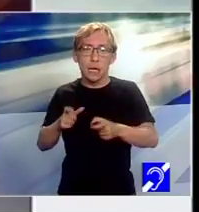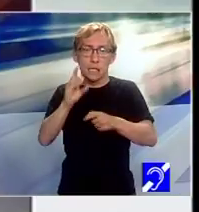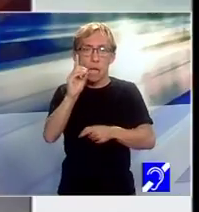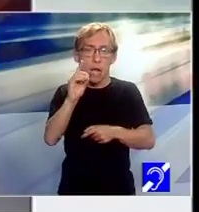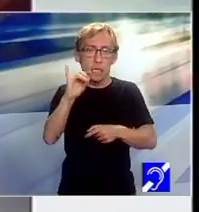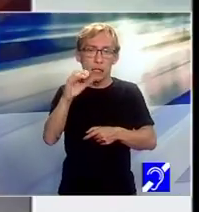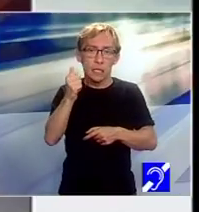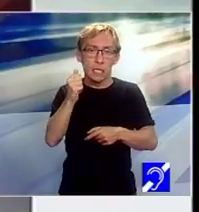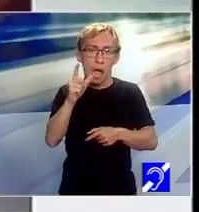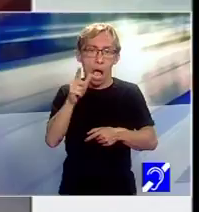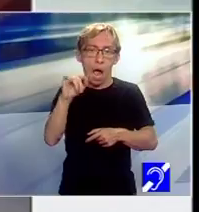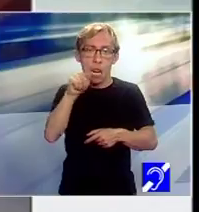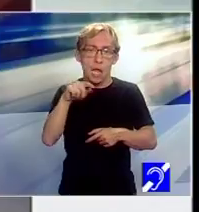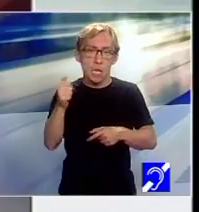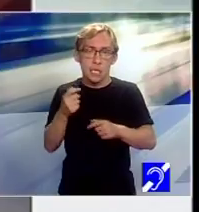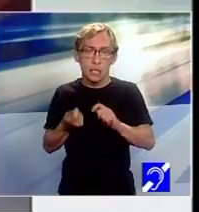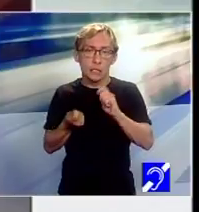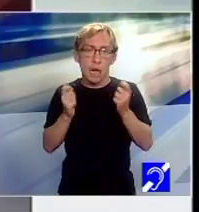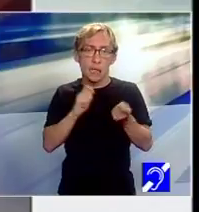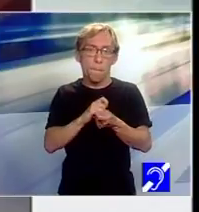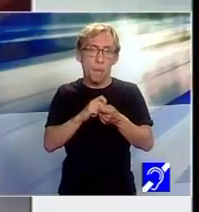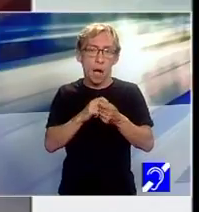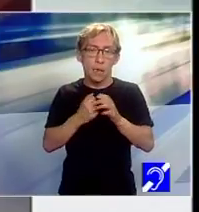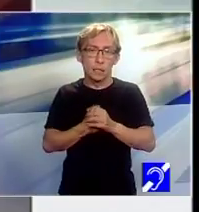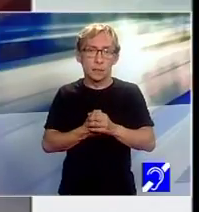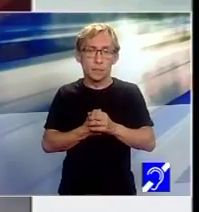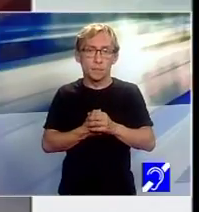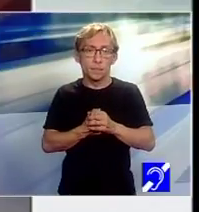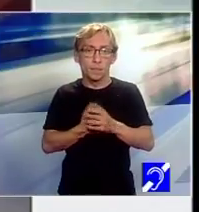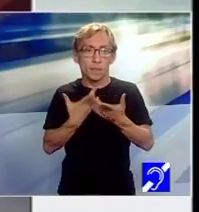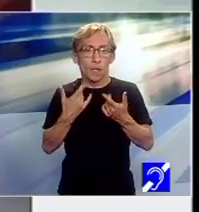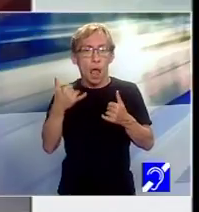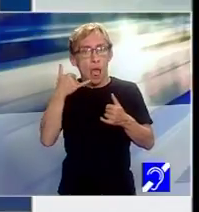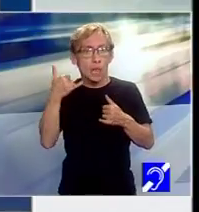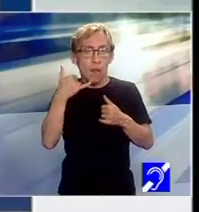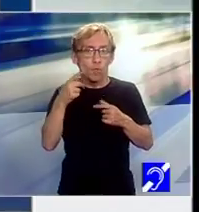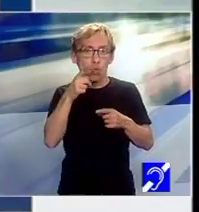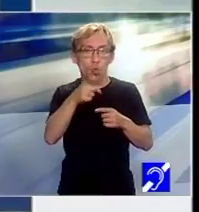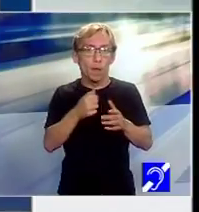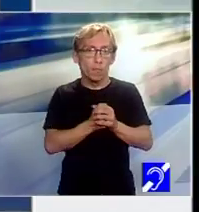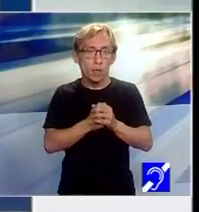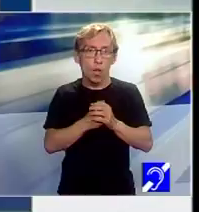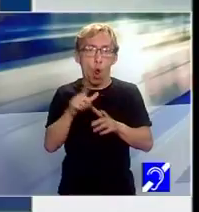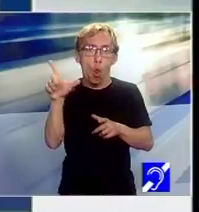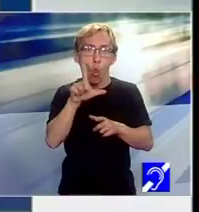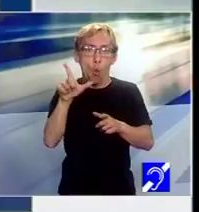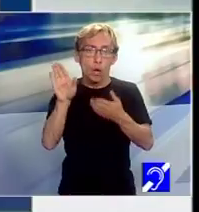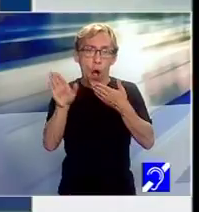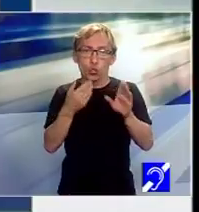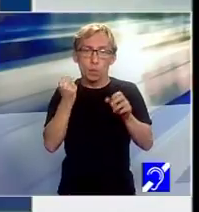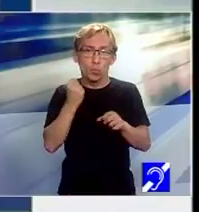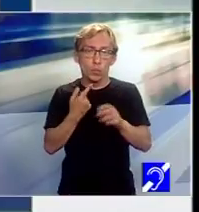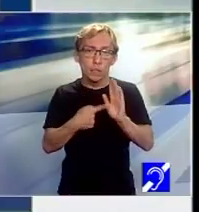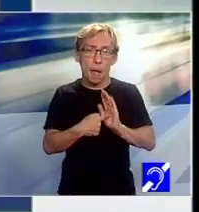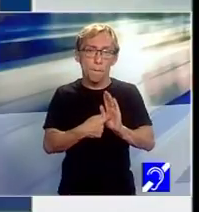S-a transformat, am prezentat și noi atunci când am intrat în legătură telefonică cu dumneavoastră. Și luni, de luni, oamenii au putut să se prezinte, da, din nou